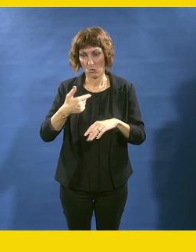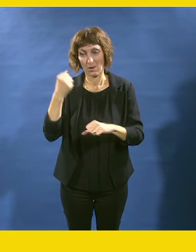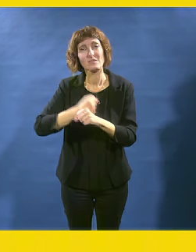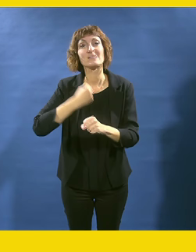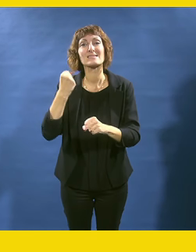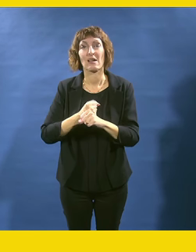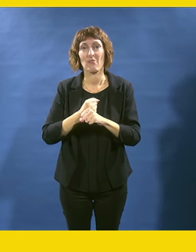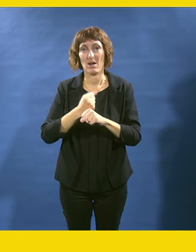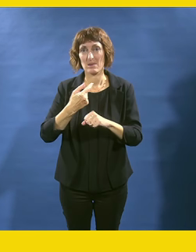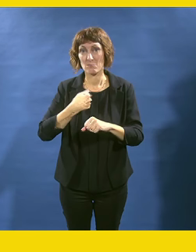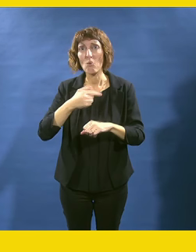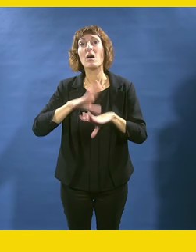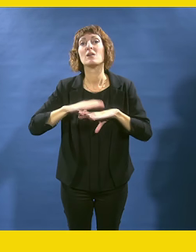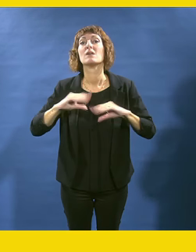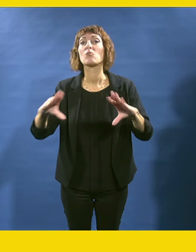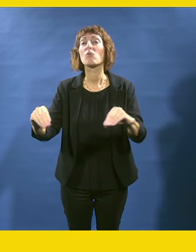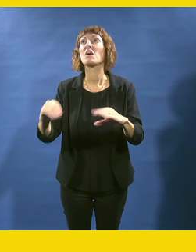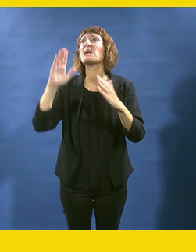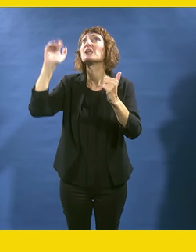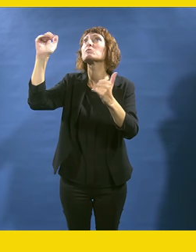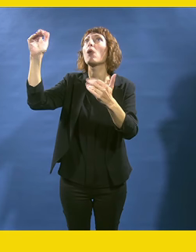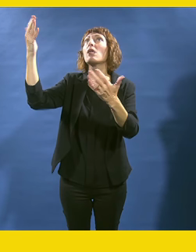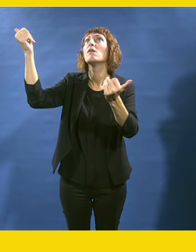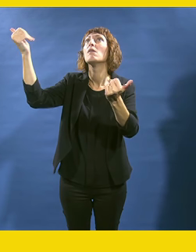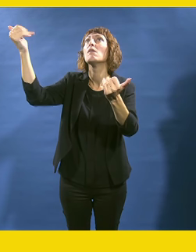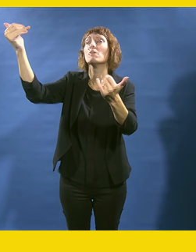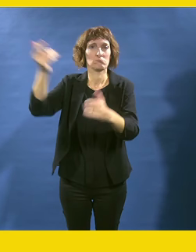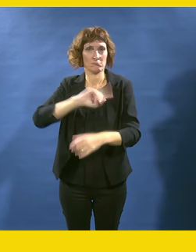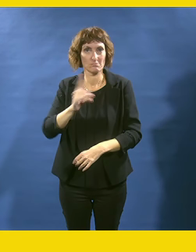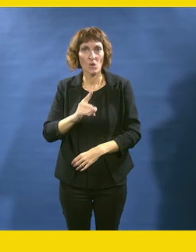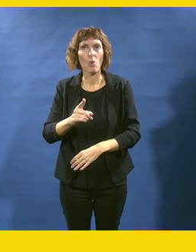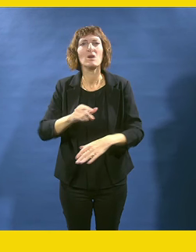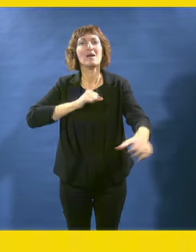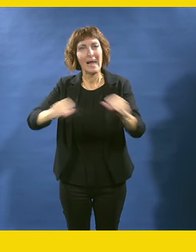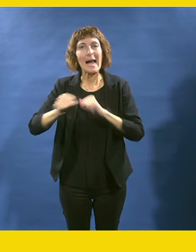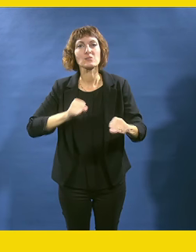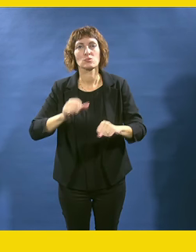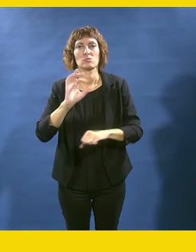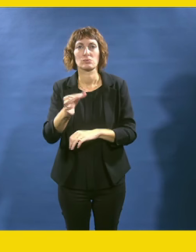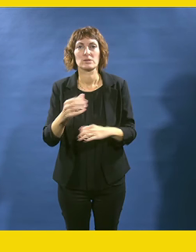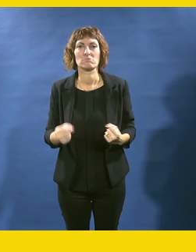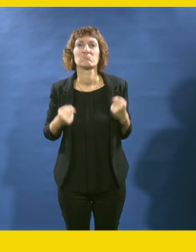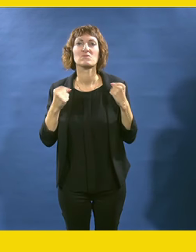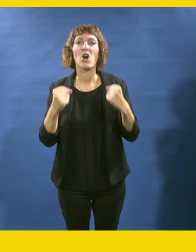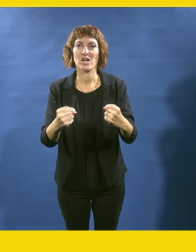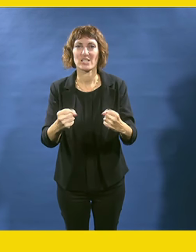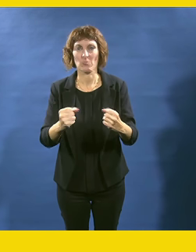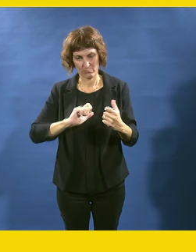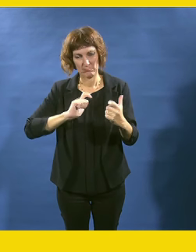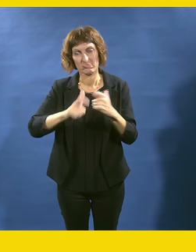travaille. Il n'y a rien à tirer de l'espoir. Il y a tout à bâtir sur l'action et sur l'engagement. »